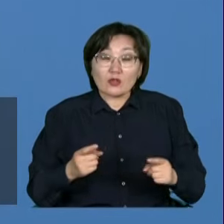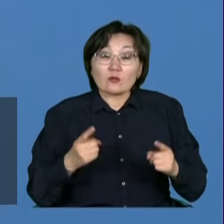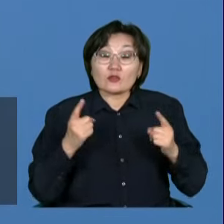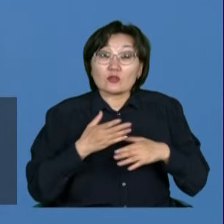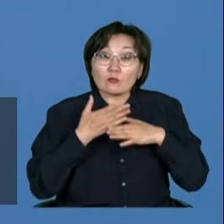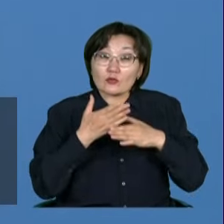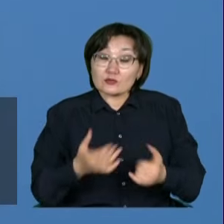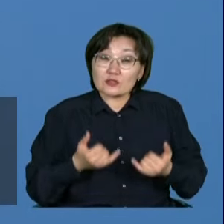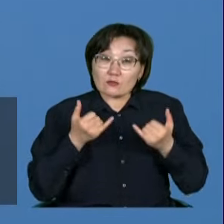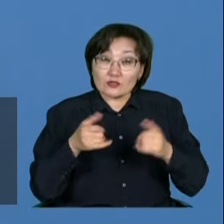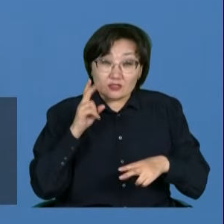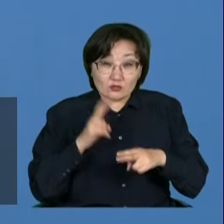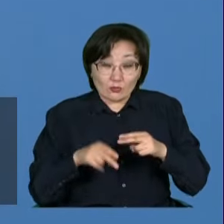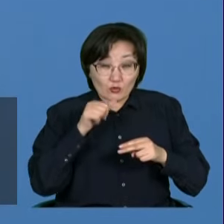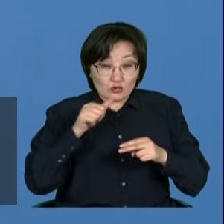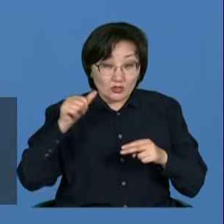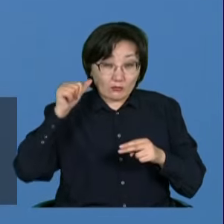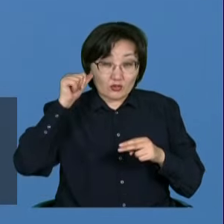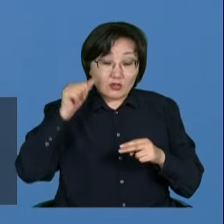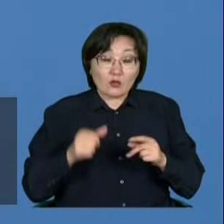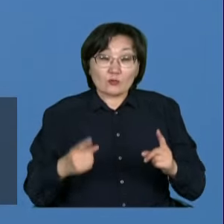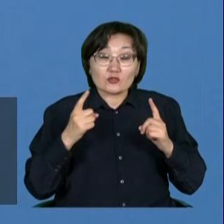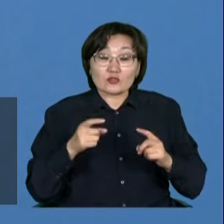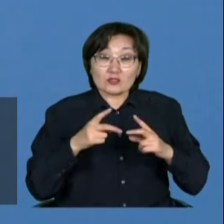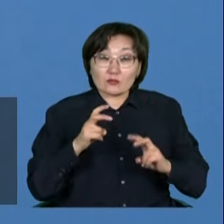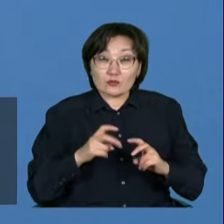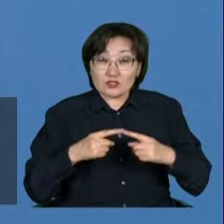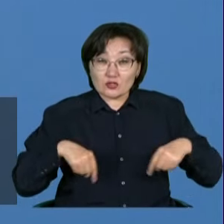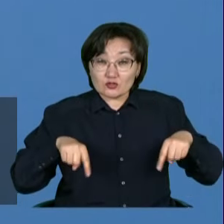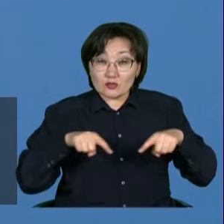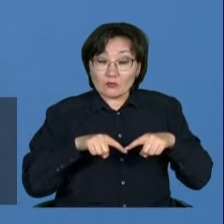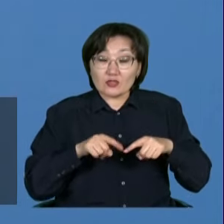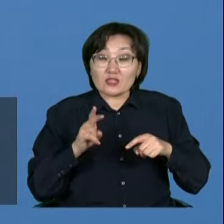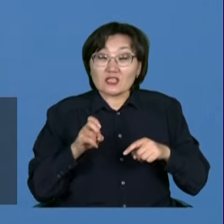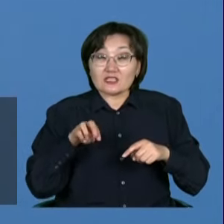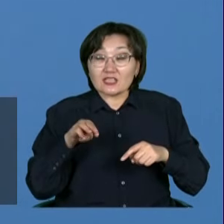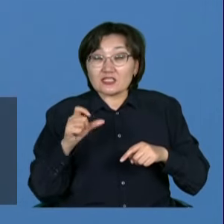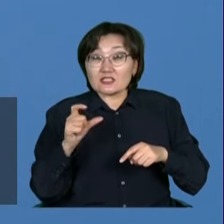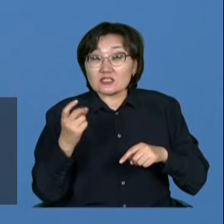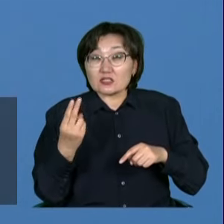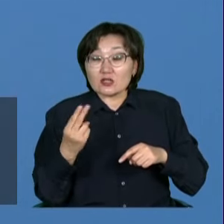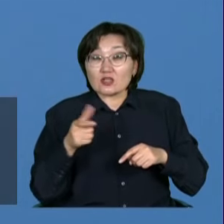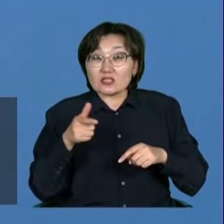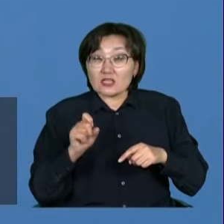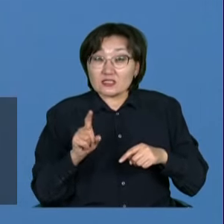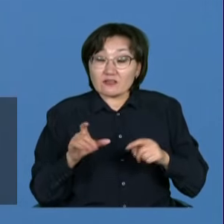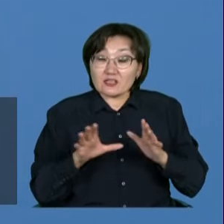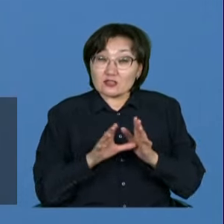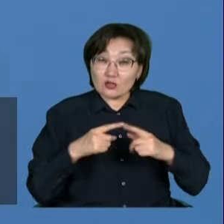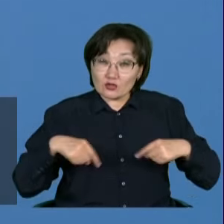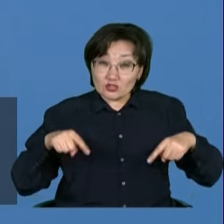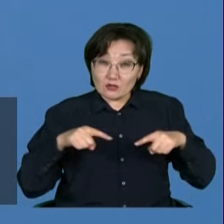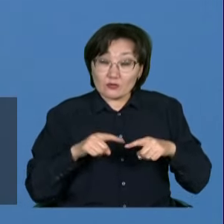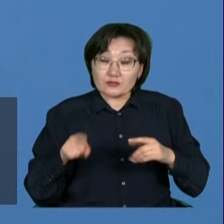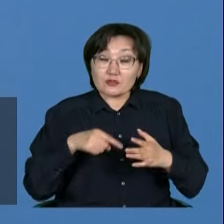конечно, завершенные в прошлом году крупные объекты жизнедеятельности, такие как ТЭЦы, газовые электростанции. Кроме того,